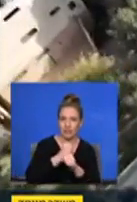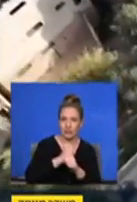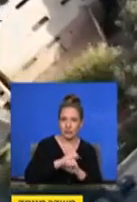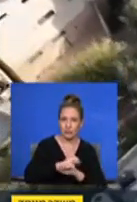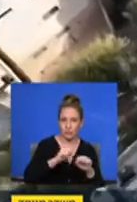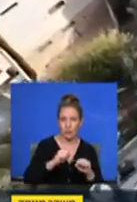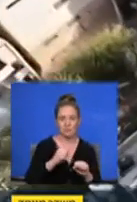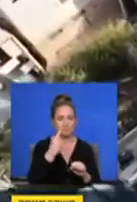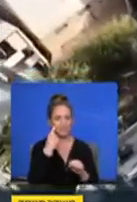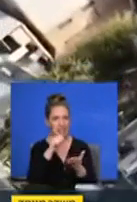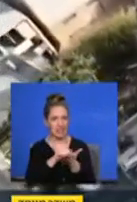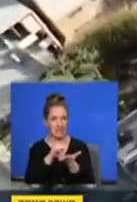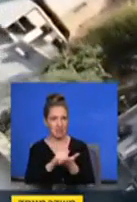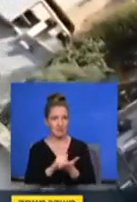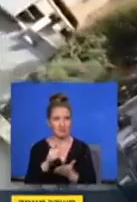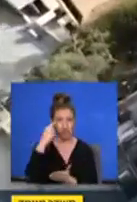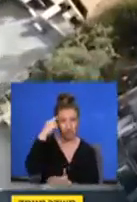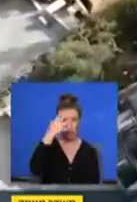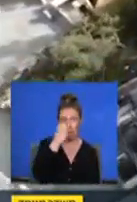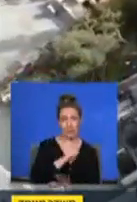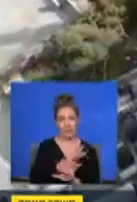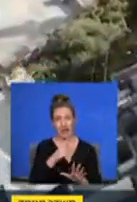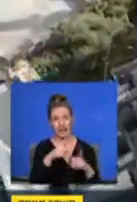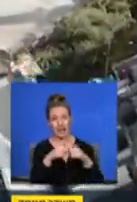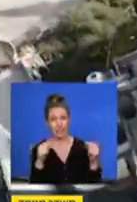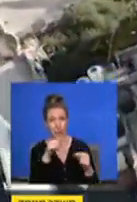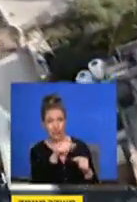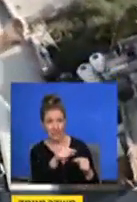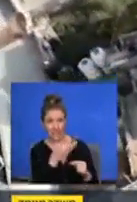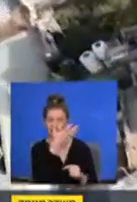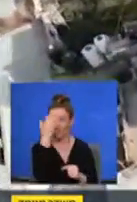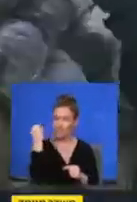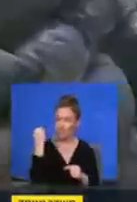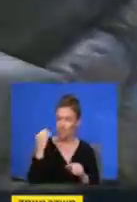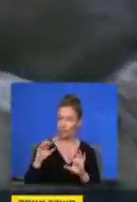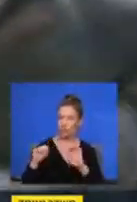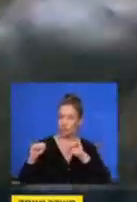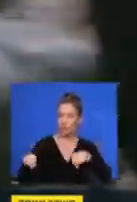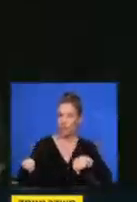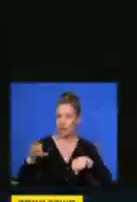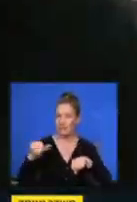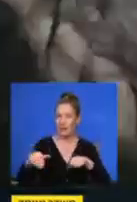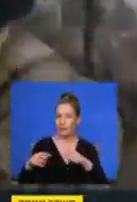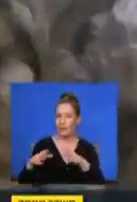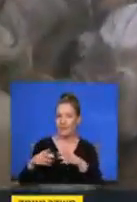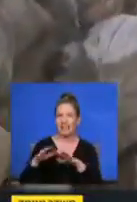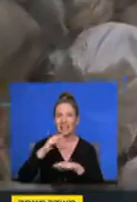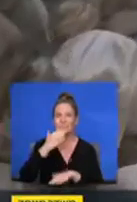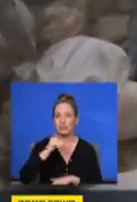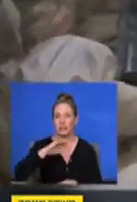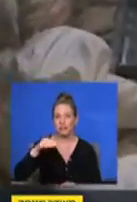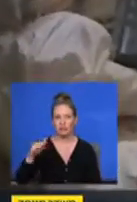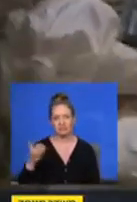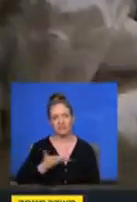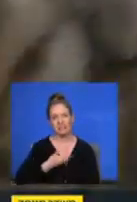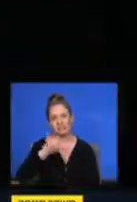מי שחשבו שחמאס הוא רק ברצועת עזה ושכחו את האחיזה שלו ביהודה ושומרון, קיבלו אמש תזכורת. חוליית